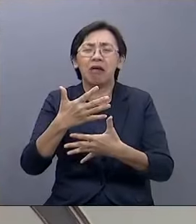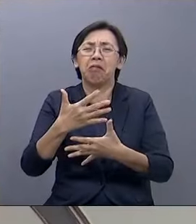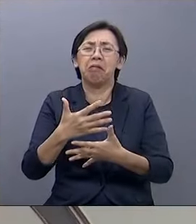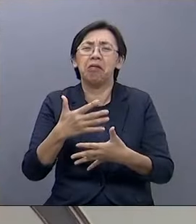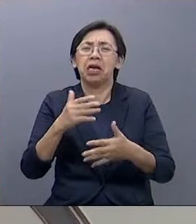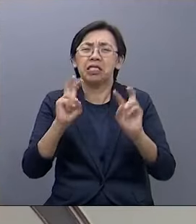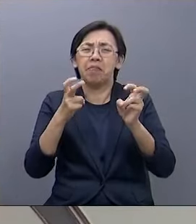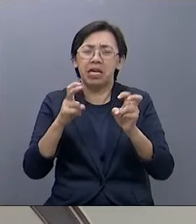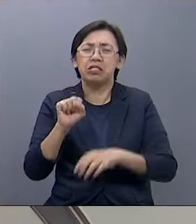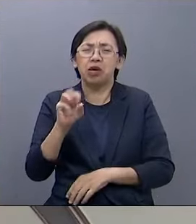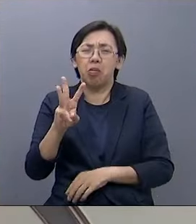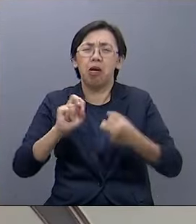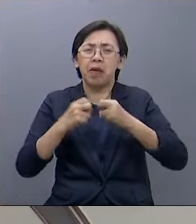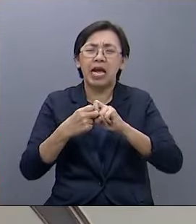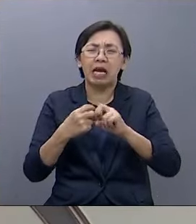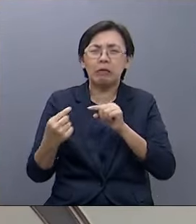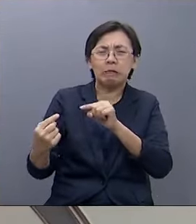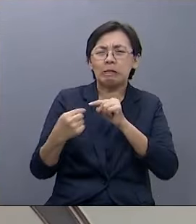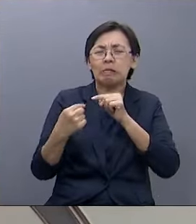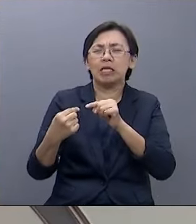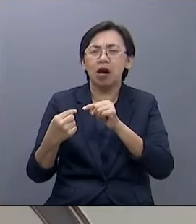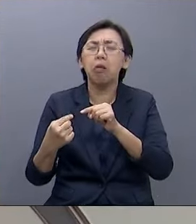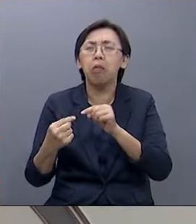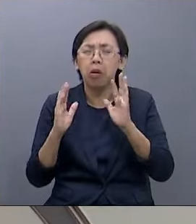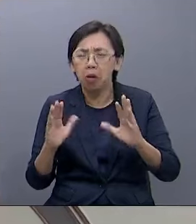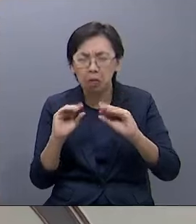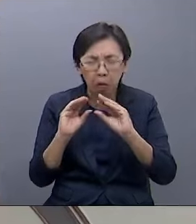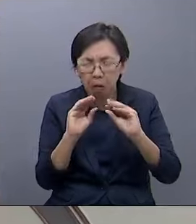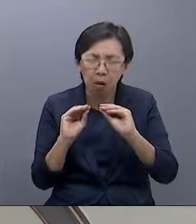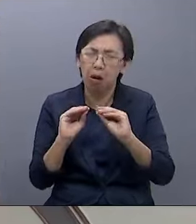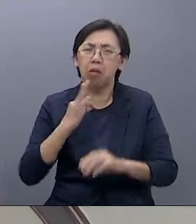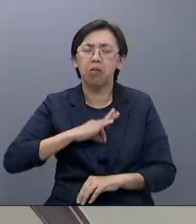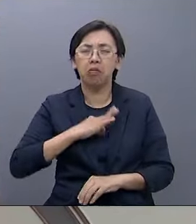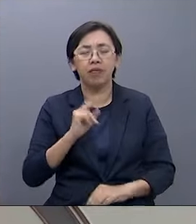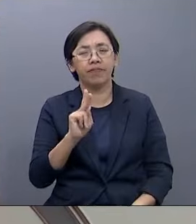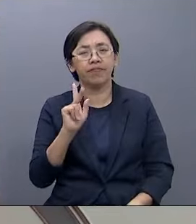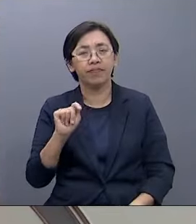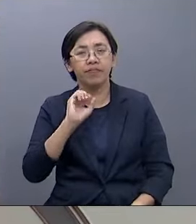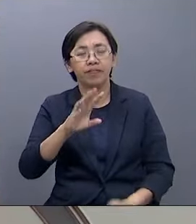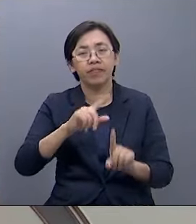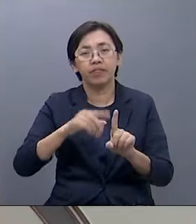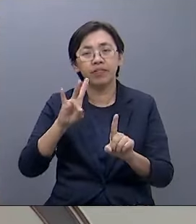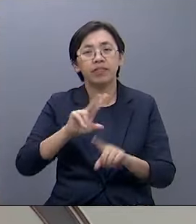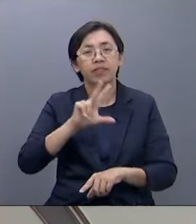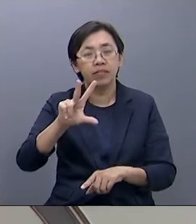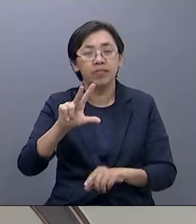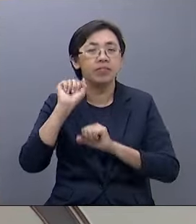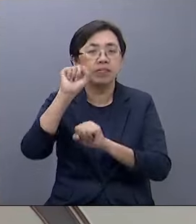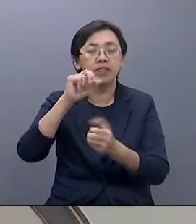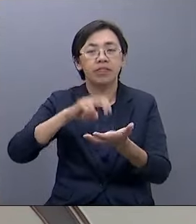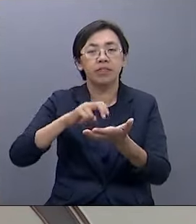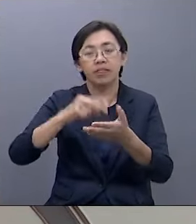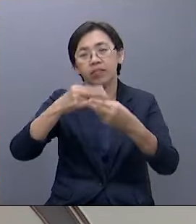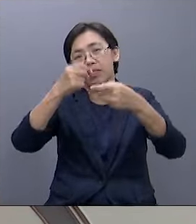แต่เรื่องของสภาสูงเนี่ยก็ยังเป็นอีกหนึ่งประเด็นวิพากษ์วิจารณ์กกตบอกว่าประมาณ 3กรกฎาคมค่ะน่าจะประกาศรับรองผล